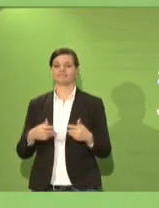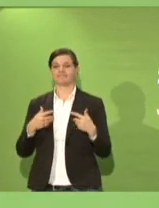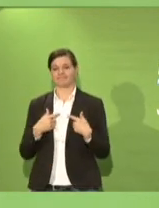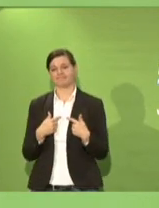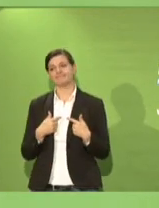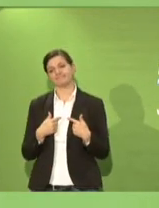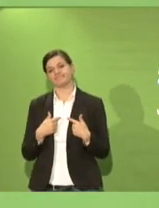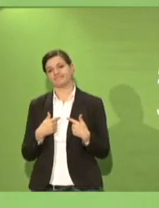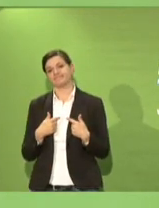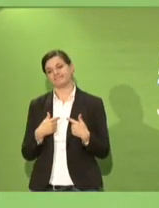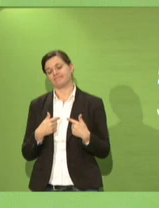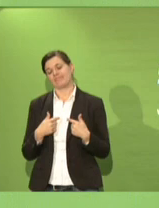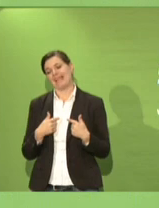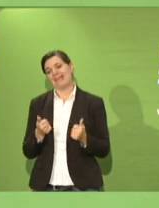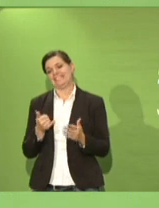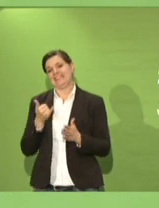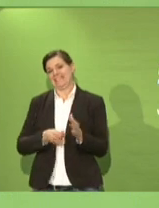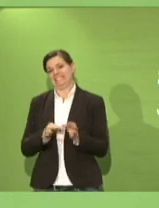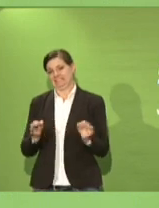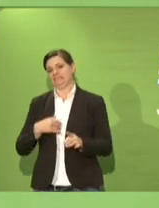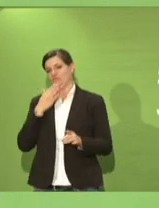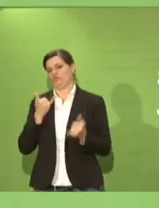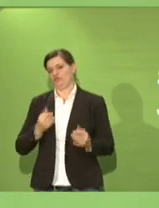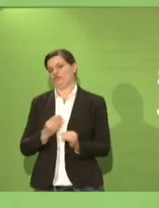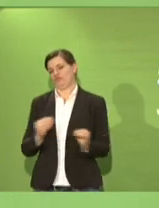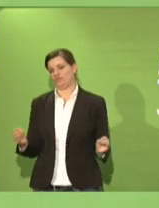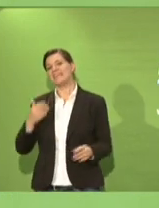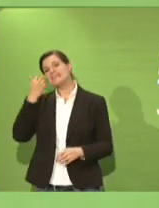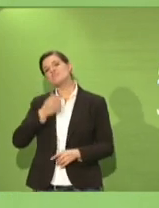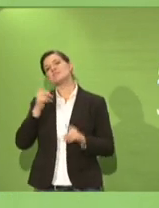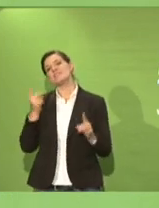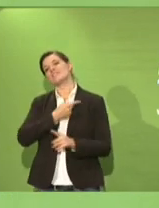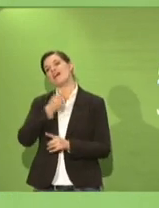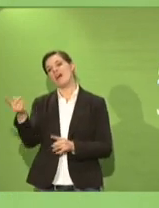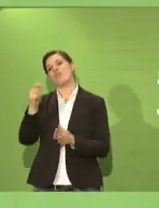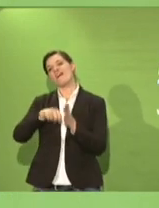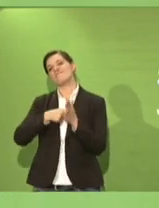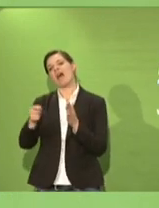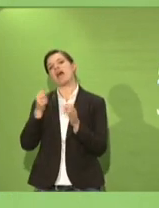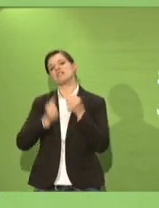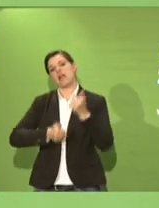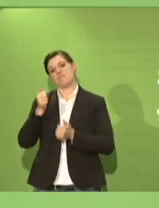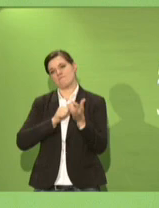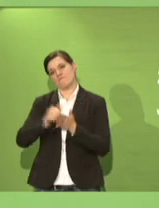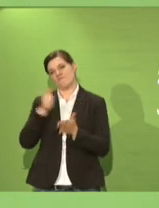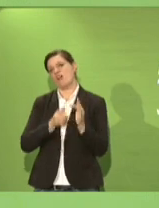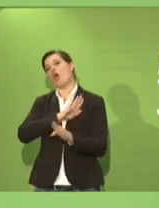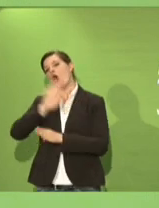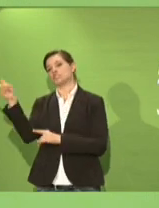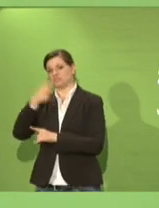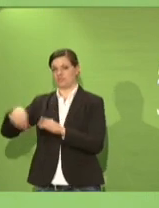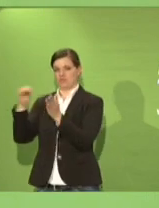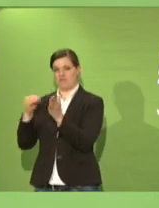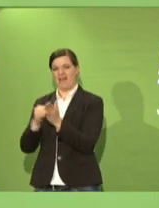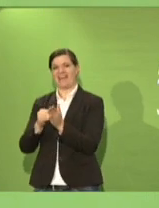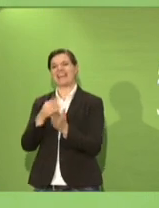darauf möchte ich jetzt im letzten Absatz noch zu sprechen kommen, bringt euch bitte auch in den Wahlkämpfen im Osten ein. In Sachsen, in Thüringen